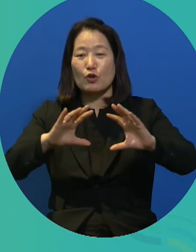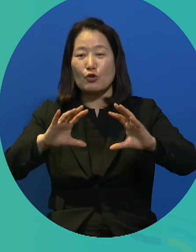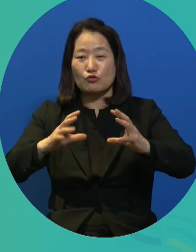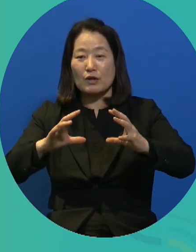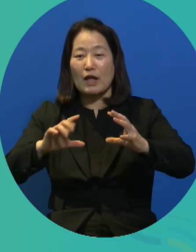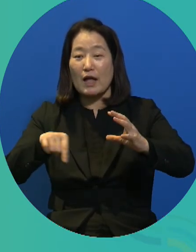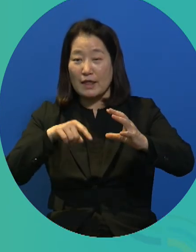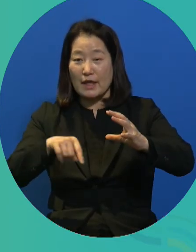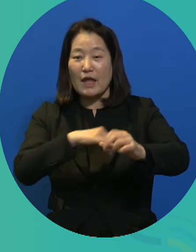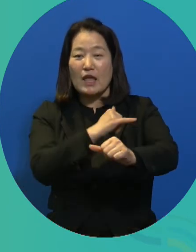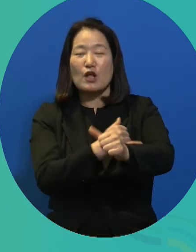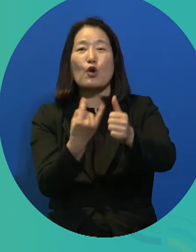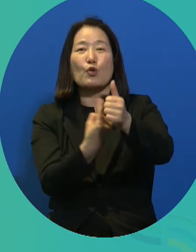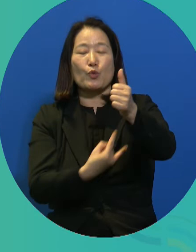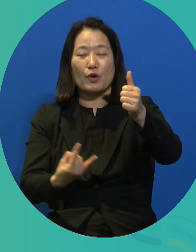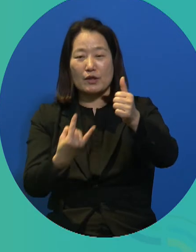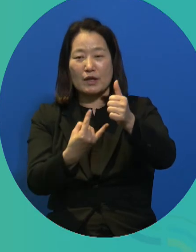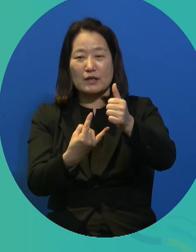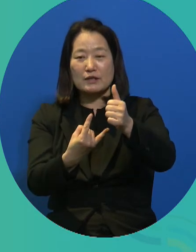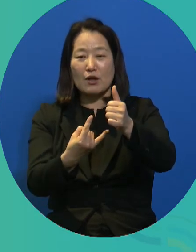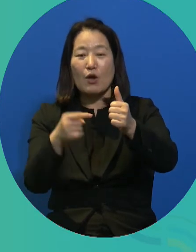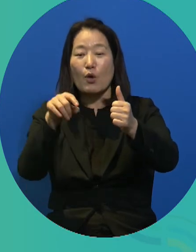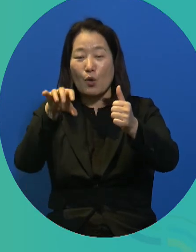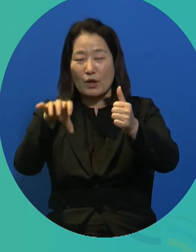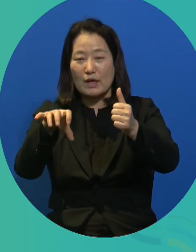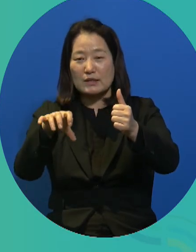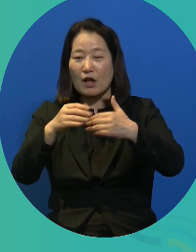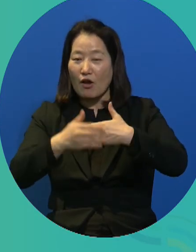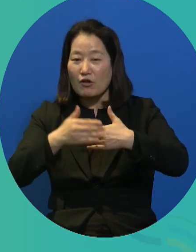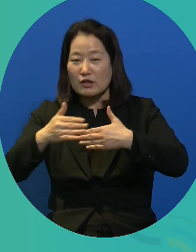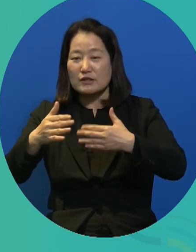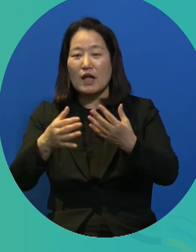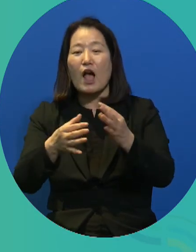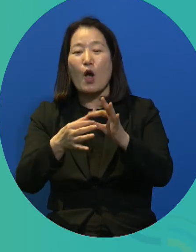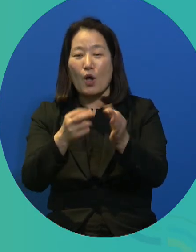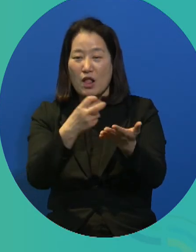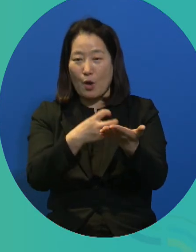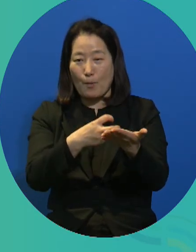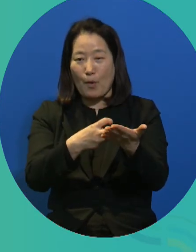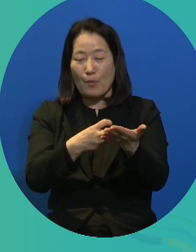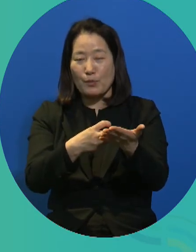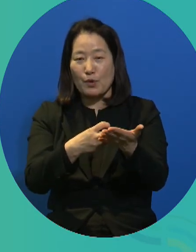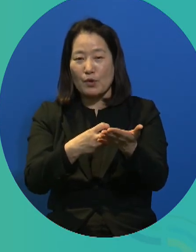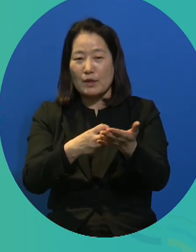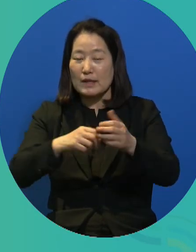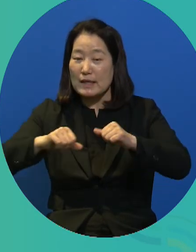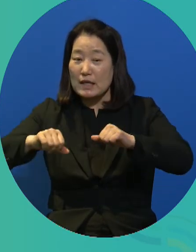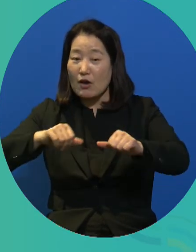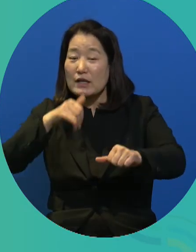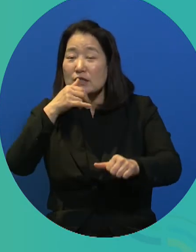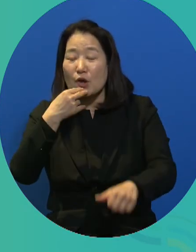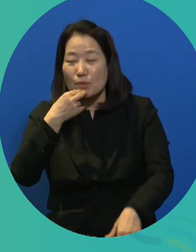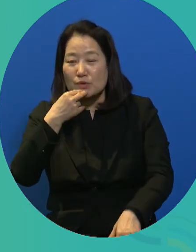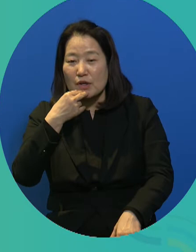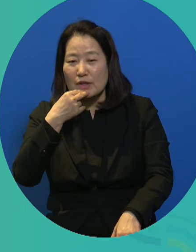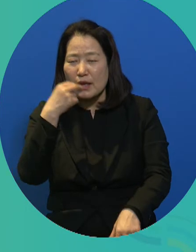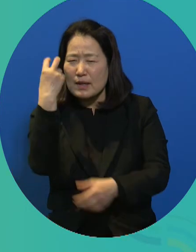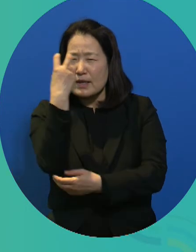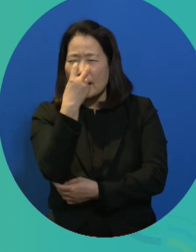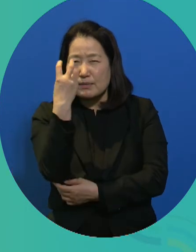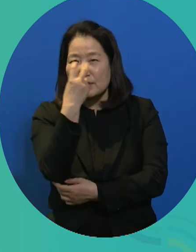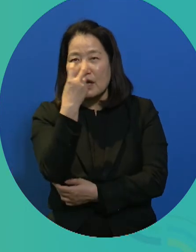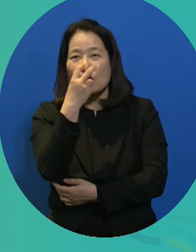국가인권위원회가 관련한 이제 절차와 과정에 대한 지원, 그리고 이후에 이제 이행이 되는 부분에 대한 이제